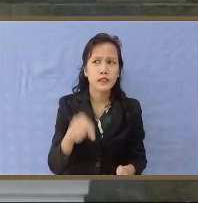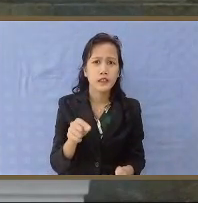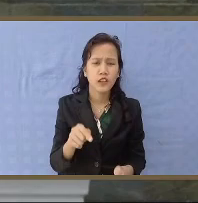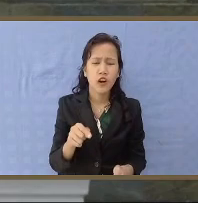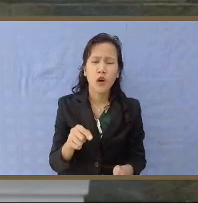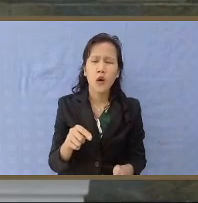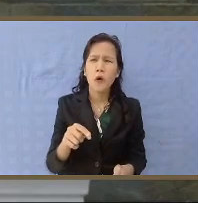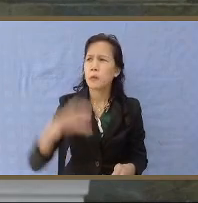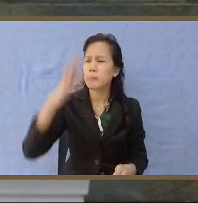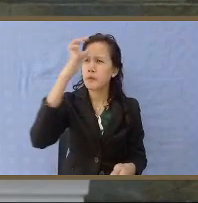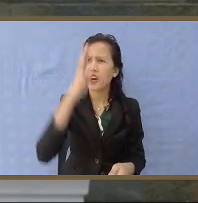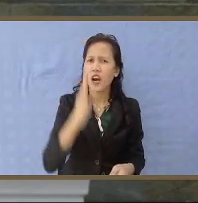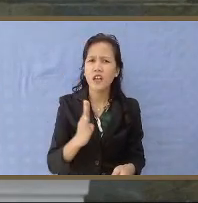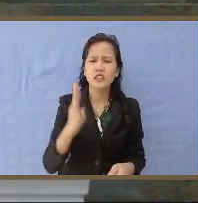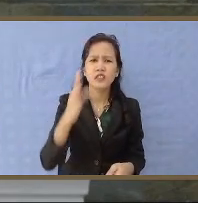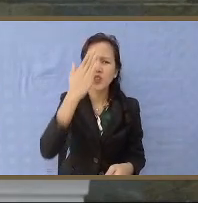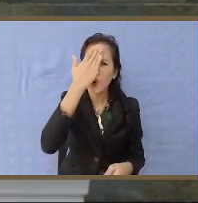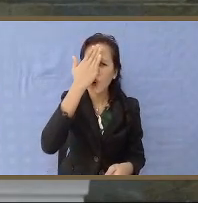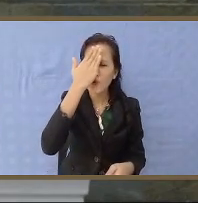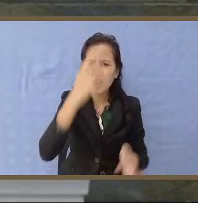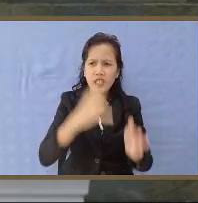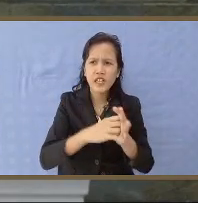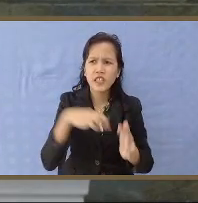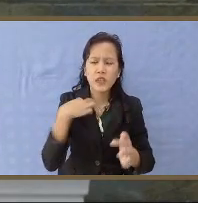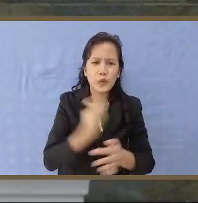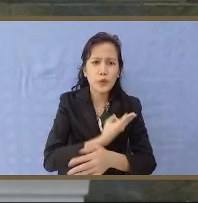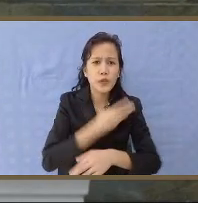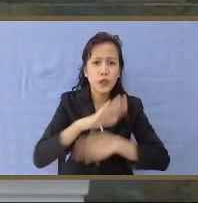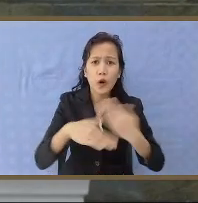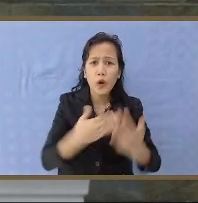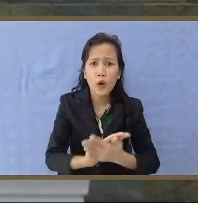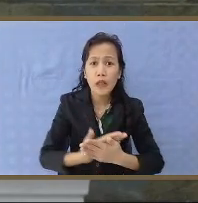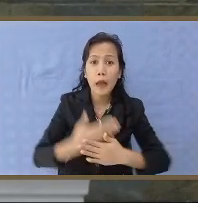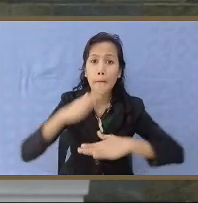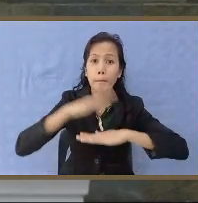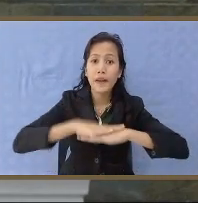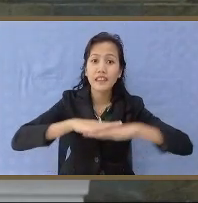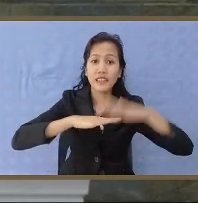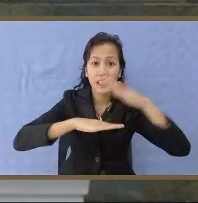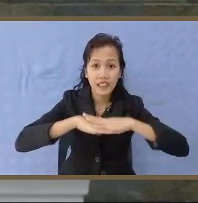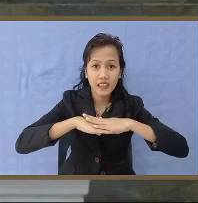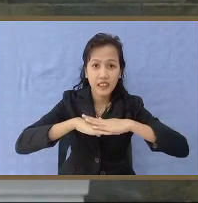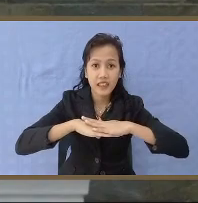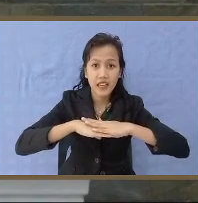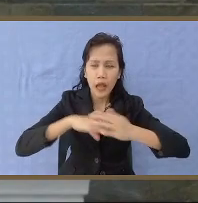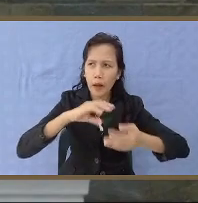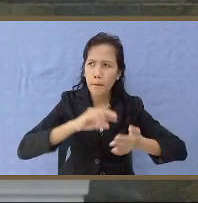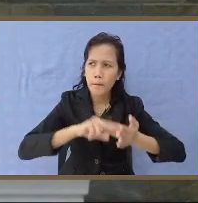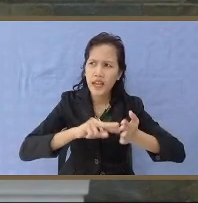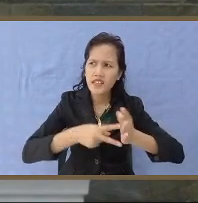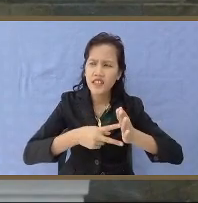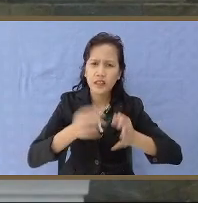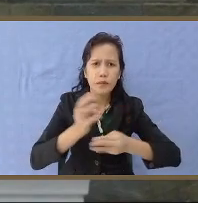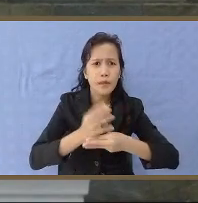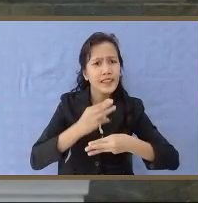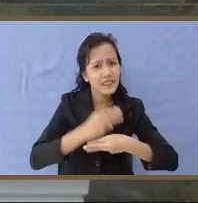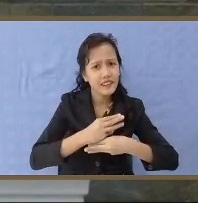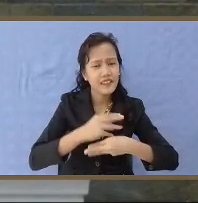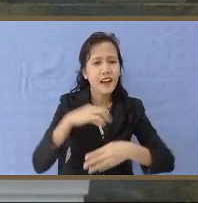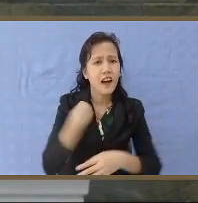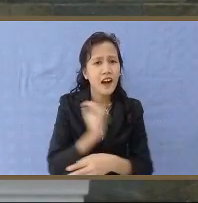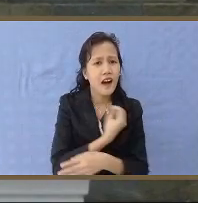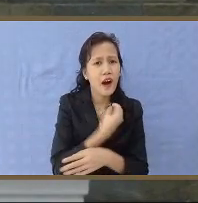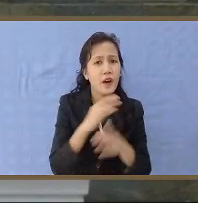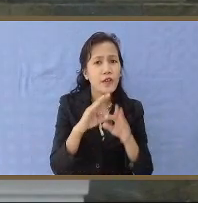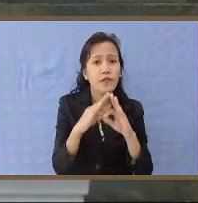mga kapatid, is the word labor na ginagamit lamang po ito, labor na ito, mga kapatid, sa mga tao, or sa most of the